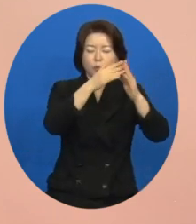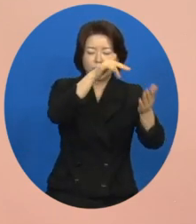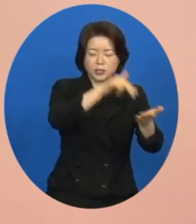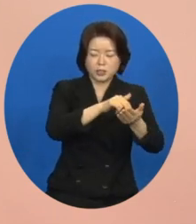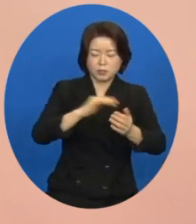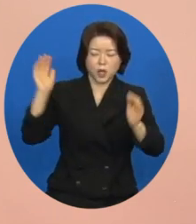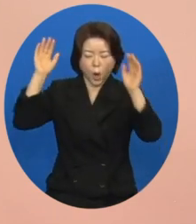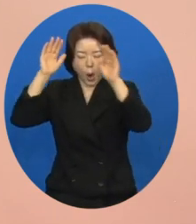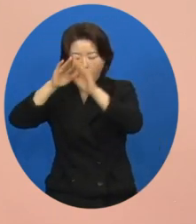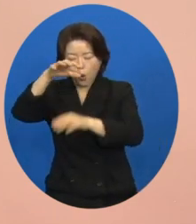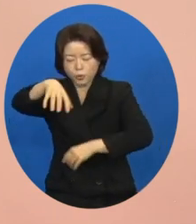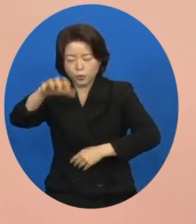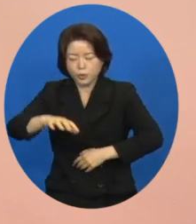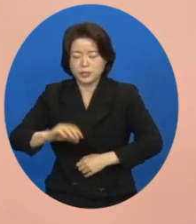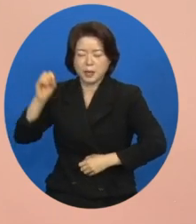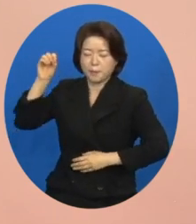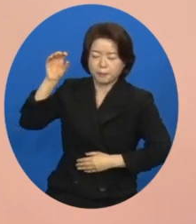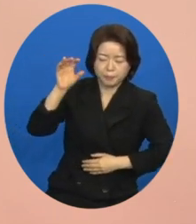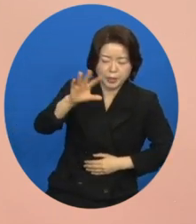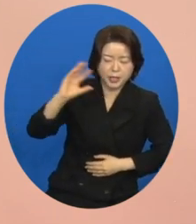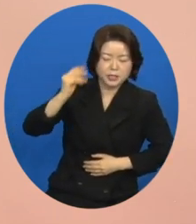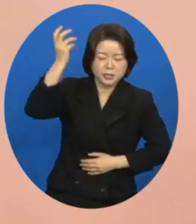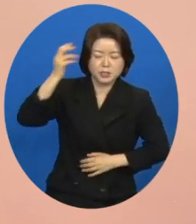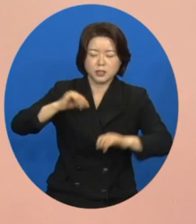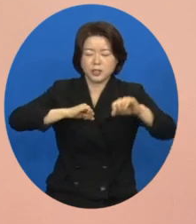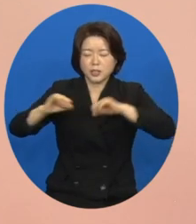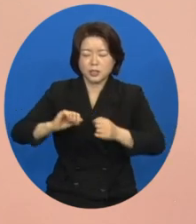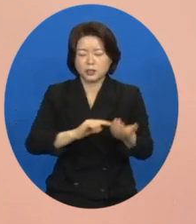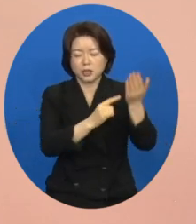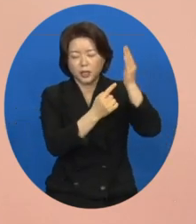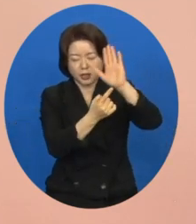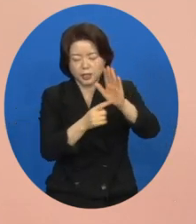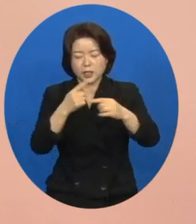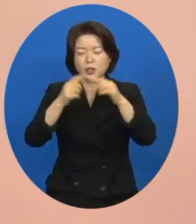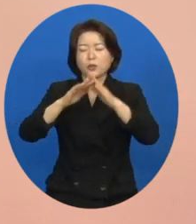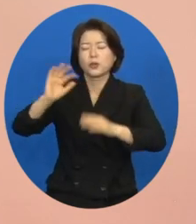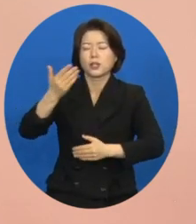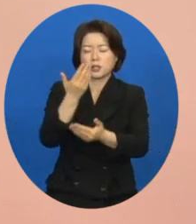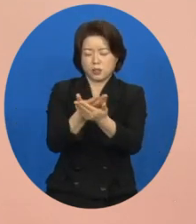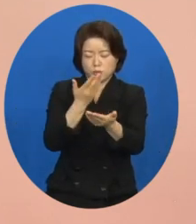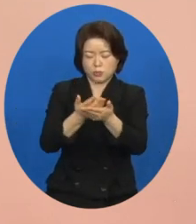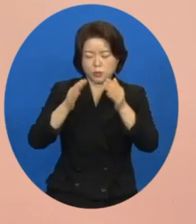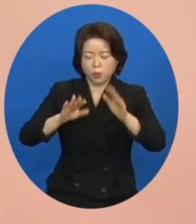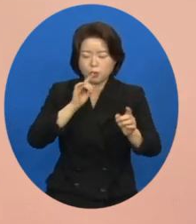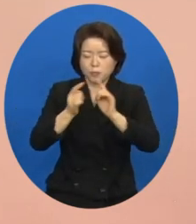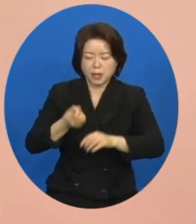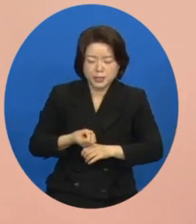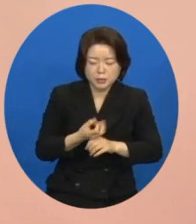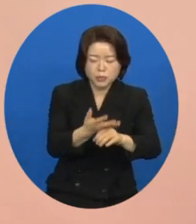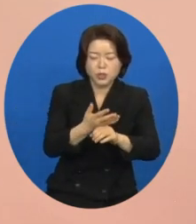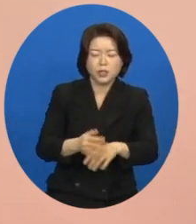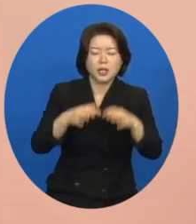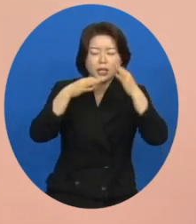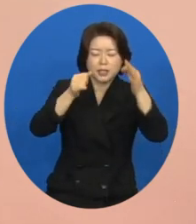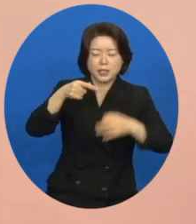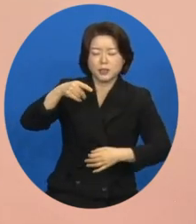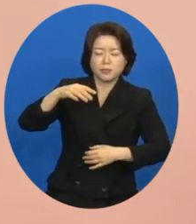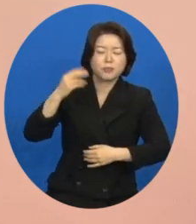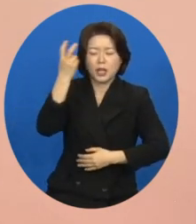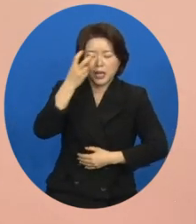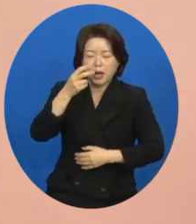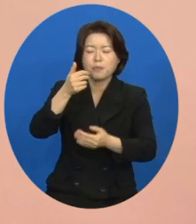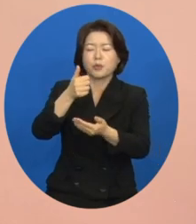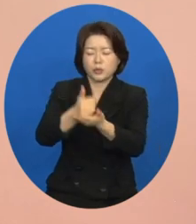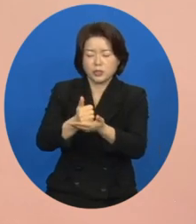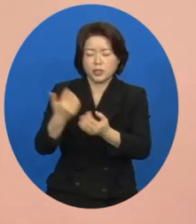빛을 발하는 성령의 역사를 경험하는 교회가 되게 하여 주시옵소서. 오늘 말씀을 전하시는 김상현 감독님께